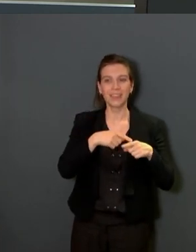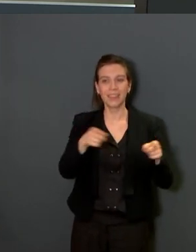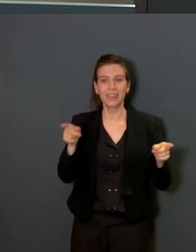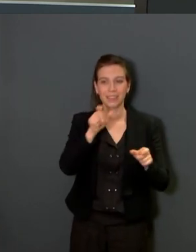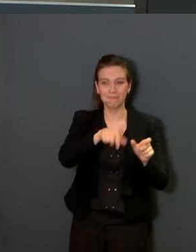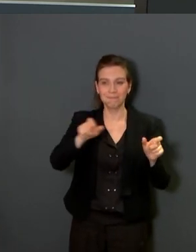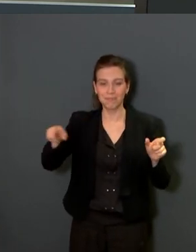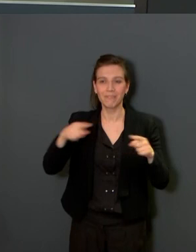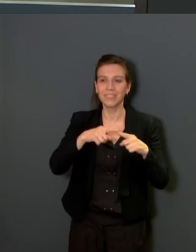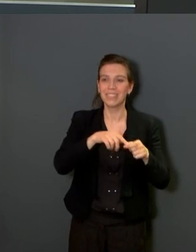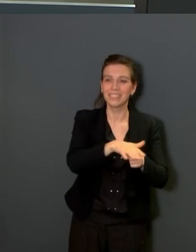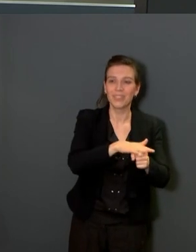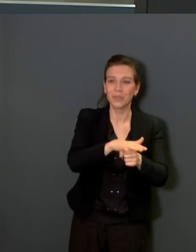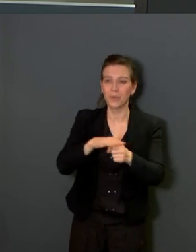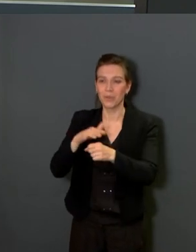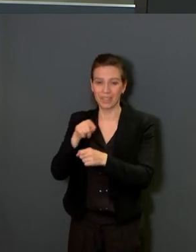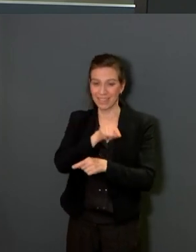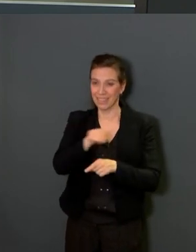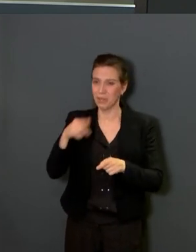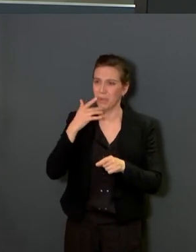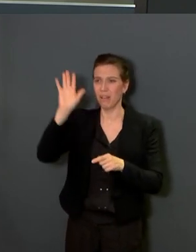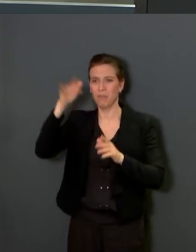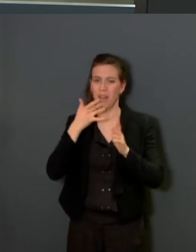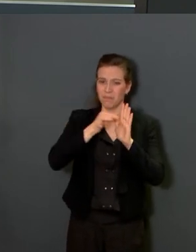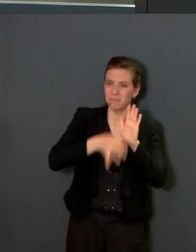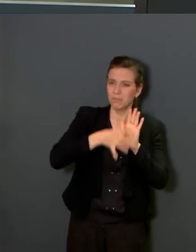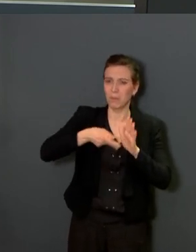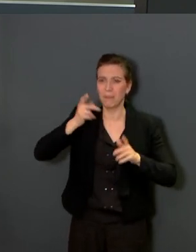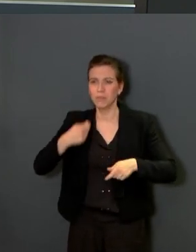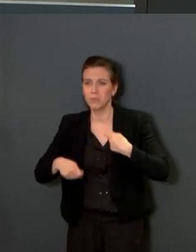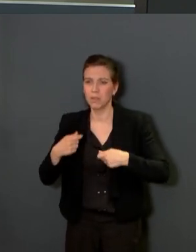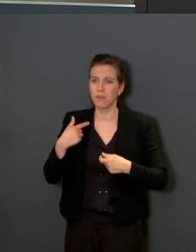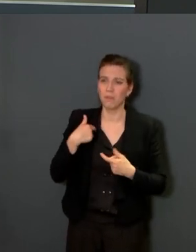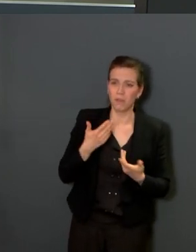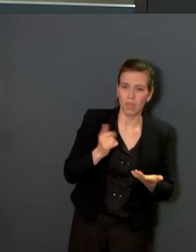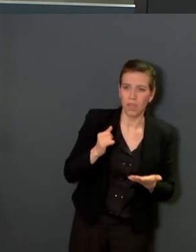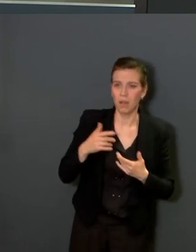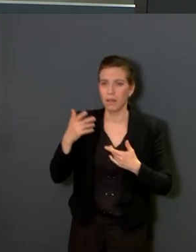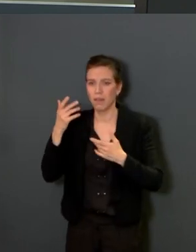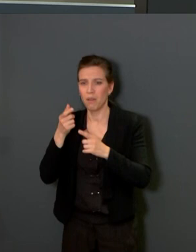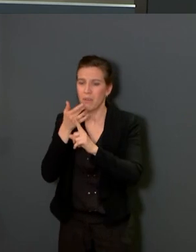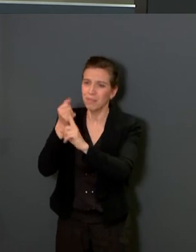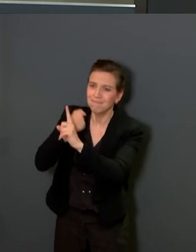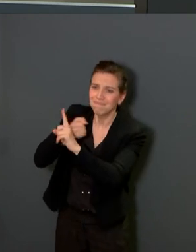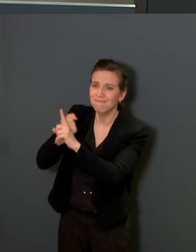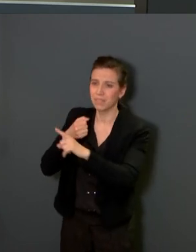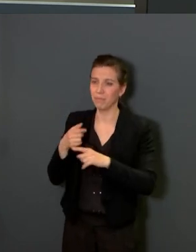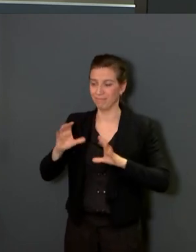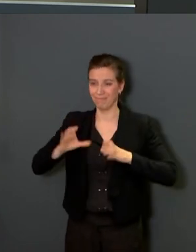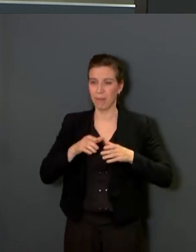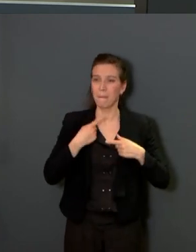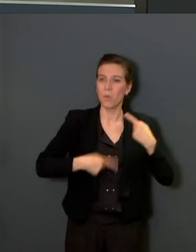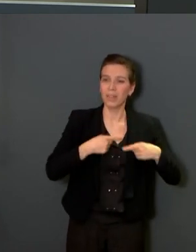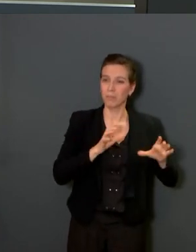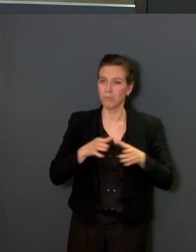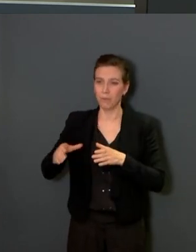hebben van alle kreten gehoord, ook van mensen die zeiden van het gaat niet meer. We hebben zelfs partijvoorzitters gehoord die zeiden van we kunnen ons niet meer aan de regels